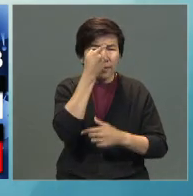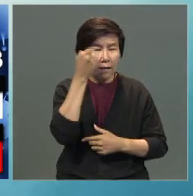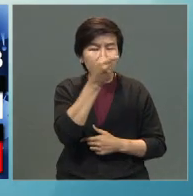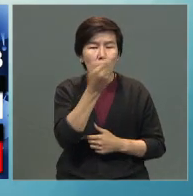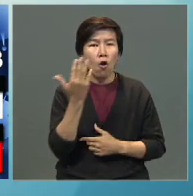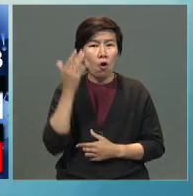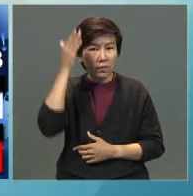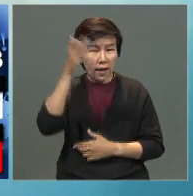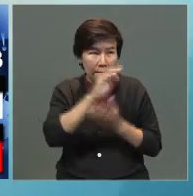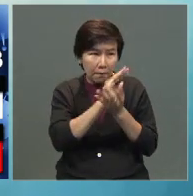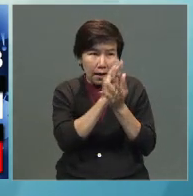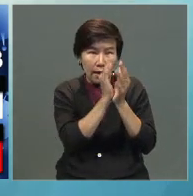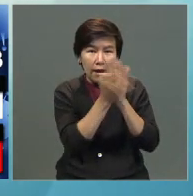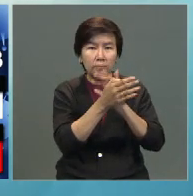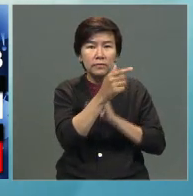ล้านคนนะครับที่เป็นกล่องเป็นเป็นกลมแดงๆเราเรียงลำดับลงมานะครับประทานโทษนะครับเพราะว่าตัวเลขอาจจะสีกลมกลืนไปสีแดงกับสีดำนะครับเดี๋ยววันหลังต้องปรับสีชนิดหนึ่งนะครับ